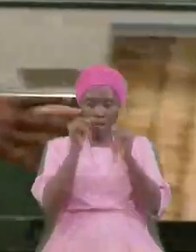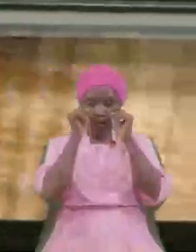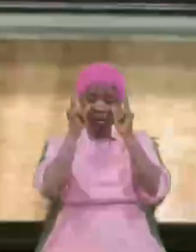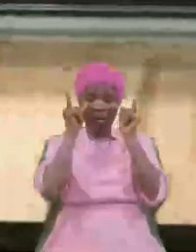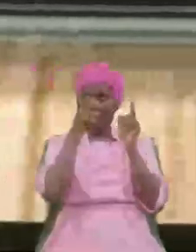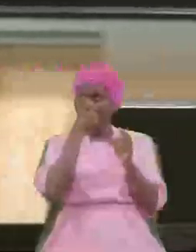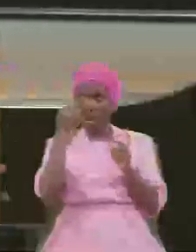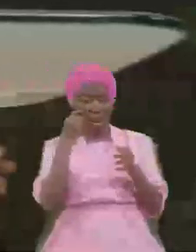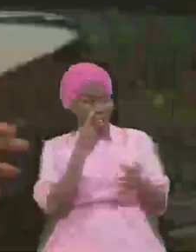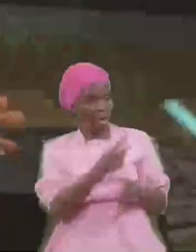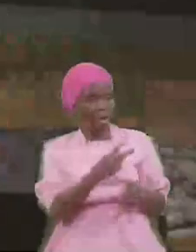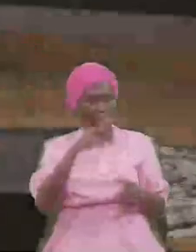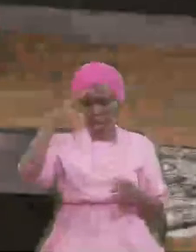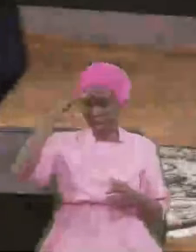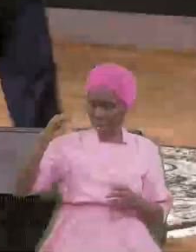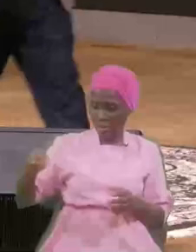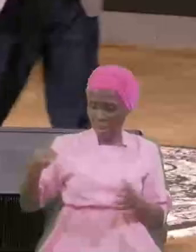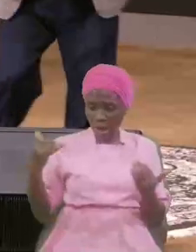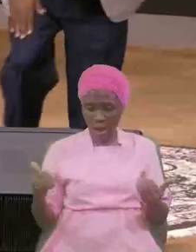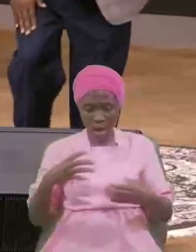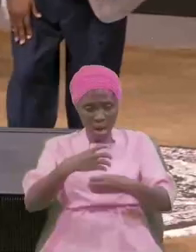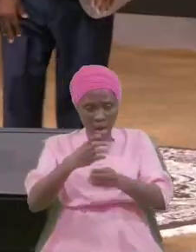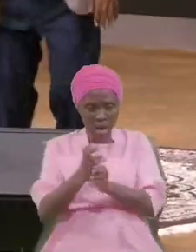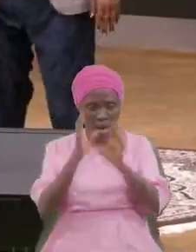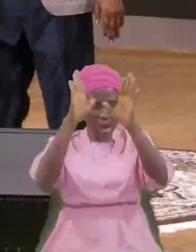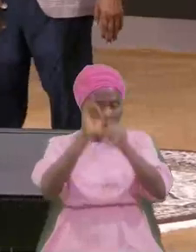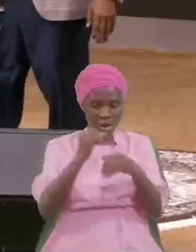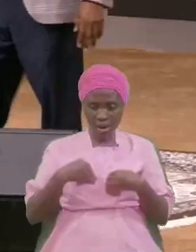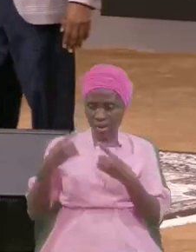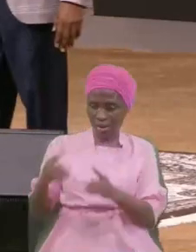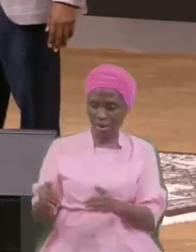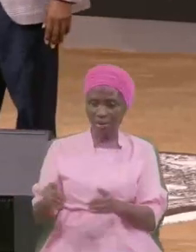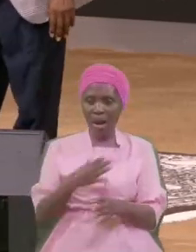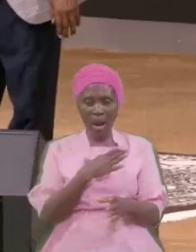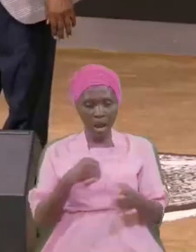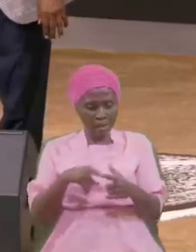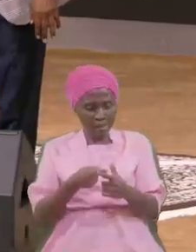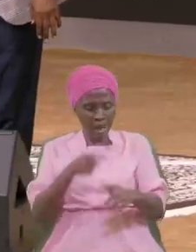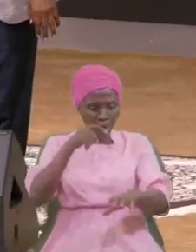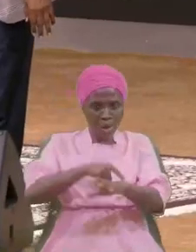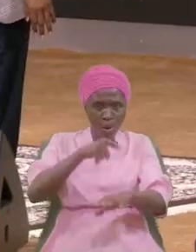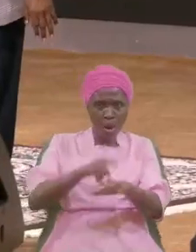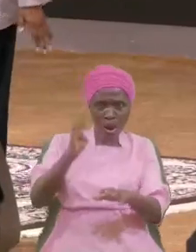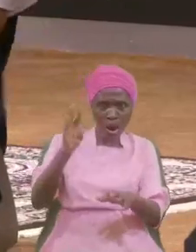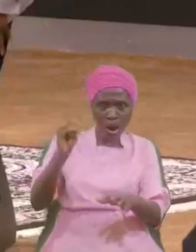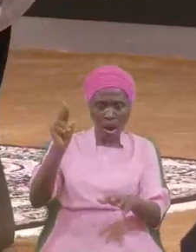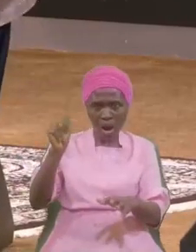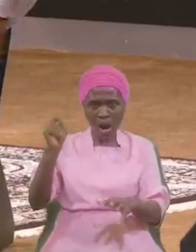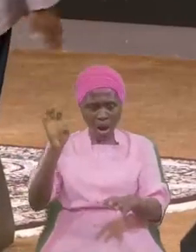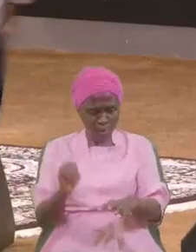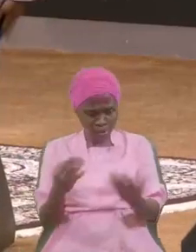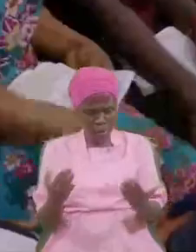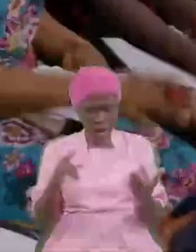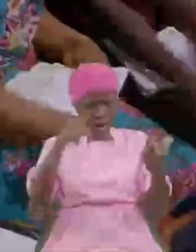vu l'enfant. Maintenant, il y a le meilleur miracle créateur. Et il y a de l'os, des os,